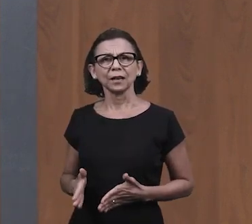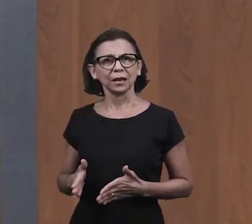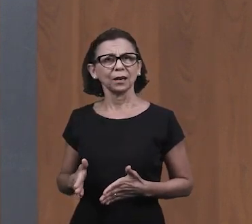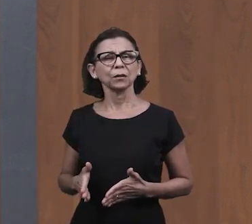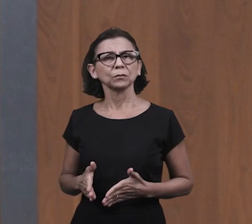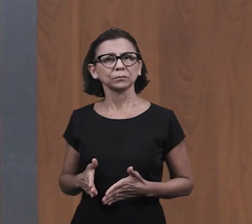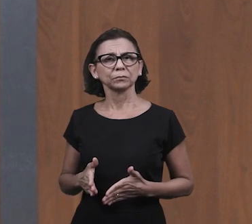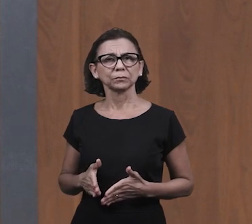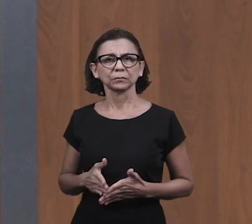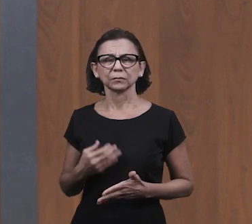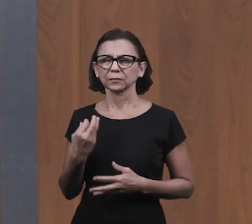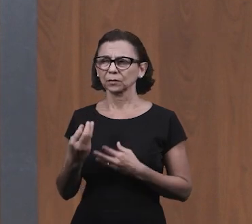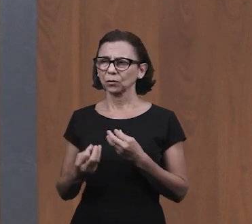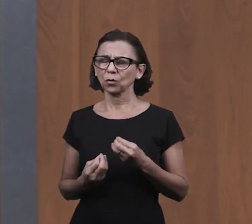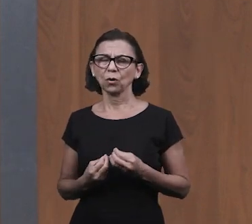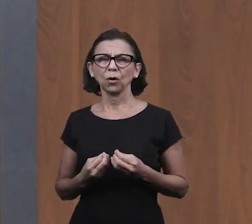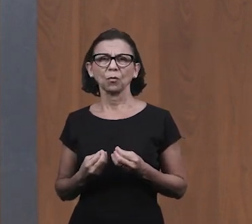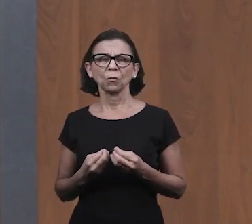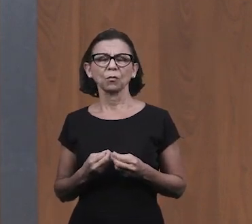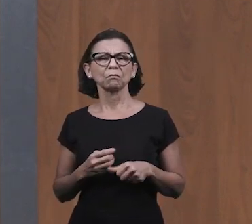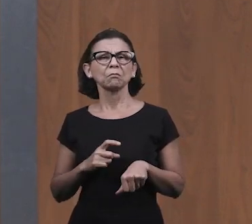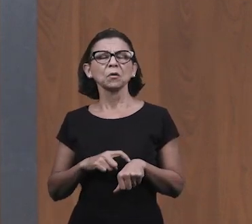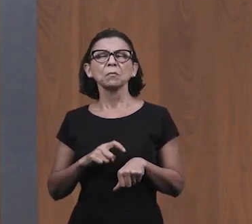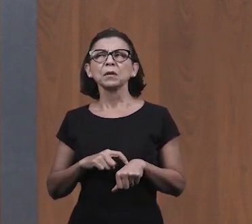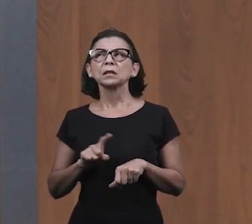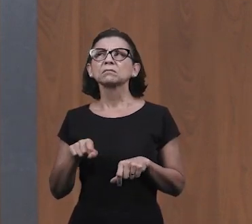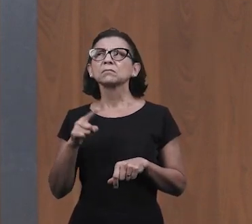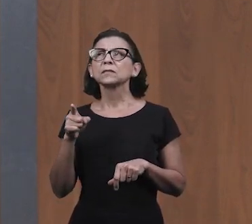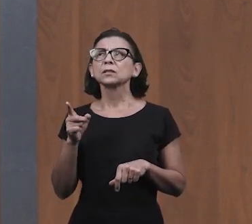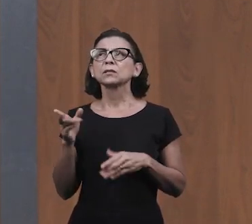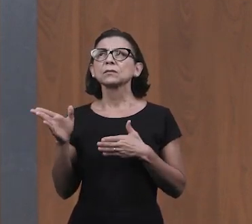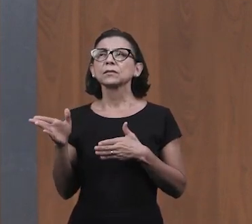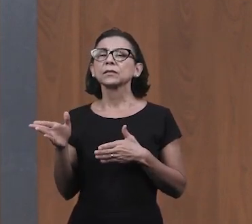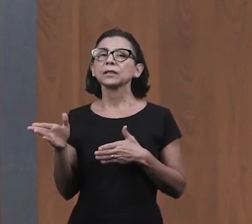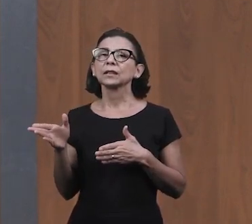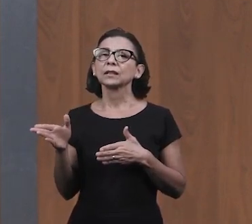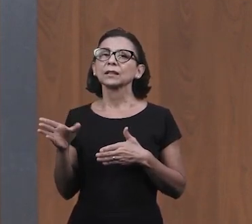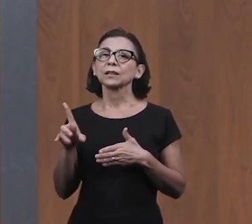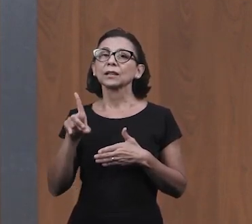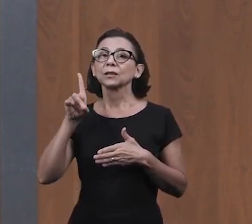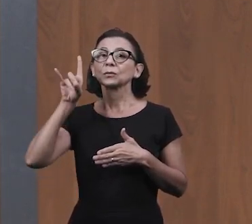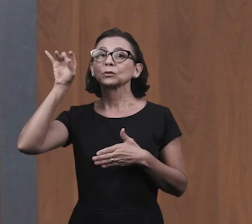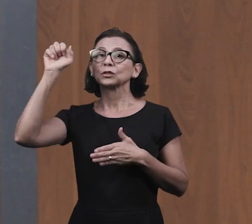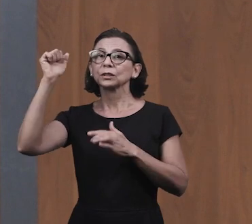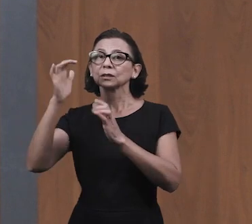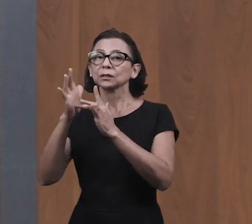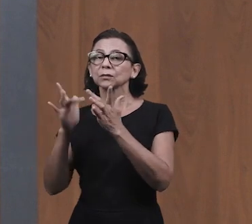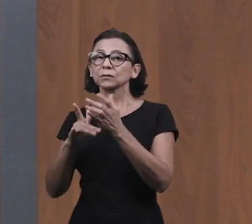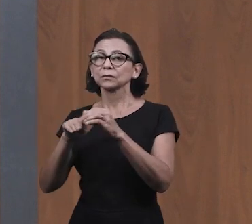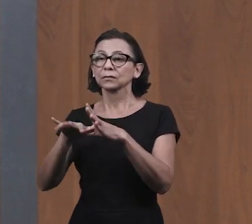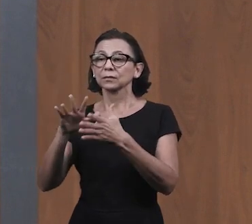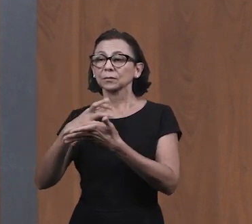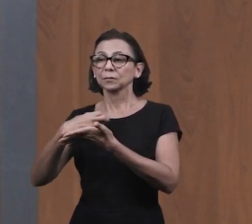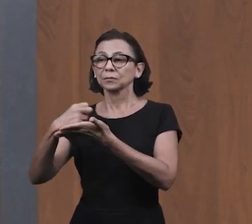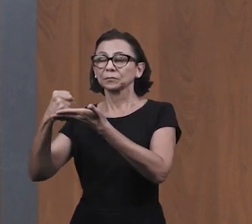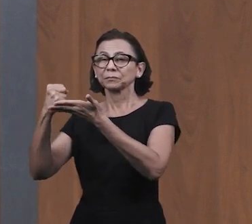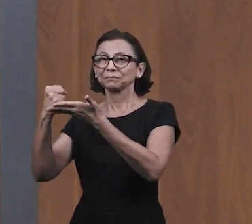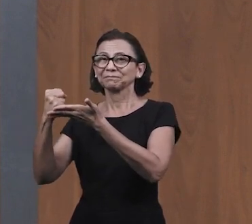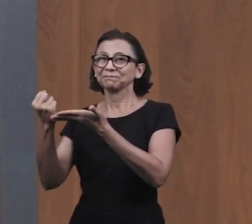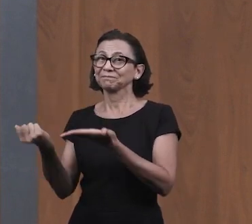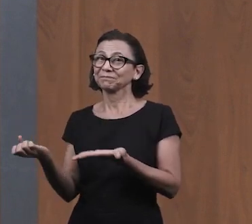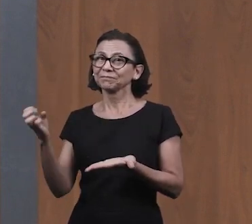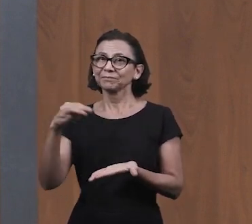fidèle au Seigneur. Être fidèle jusqu'au jour où Jésus reviendra pour nous chercher.